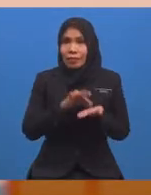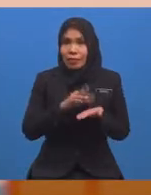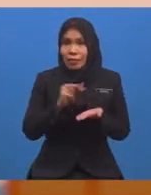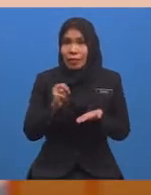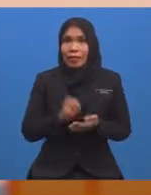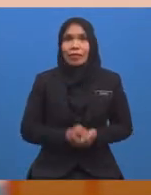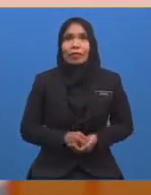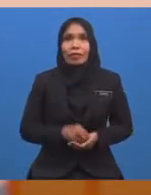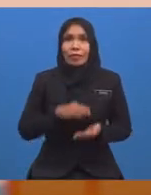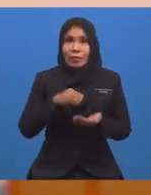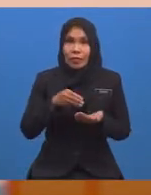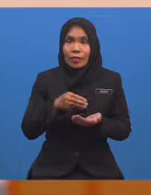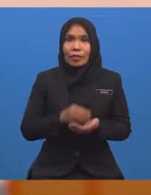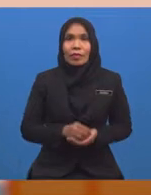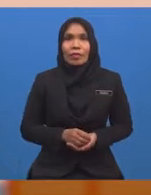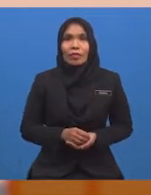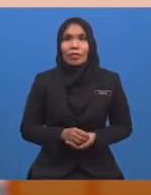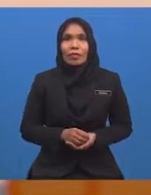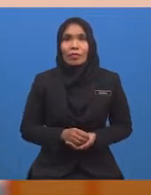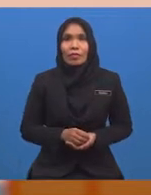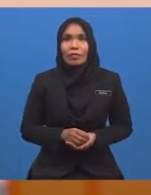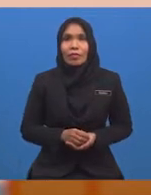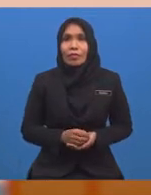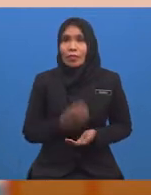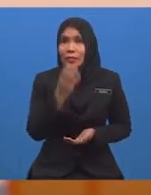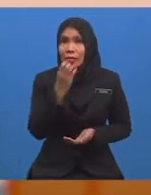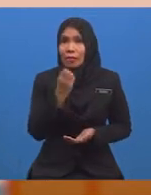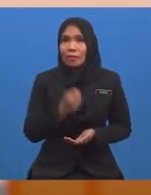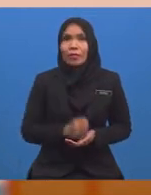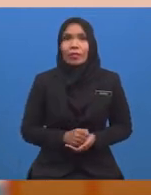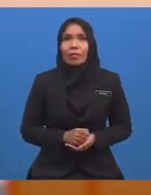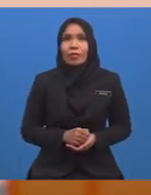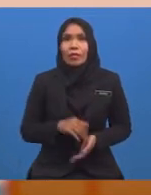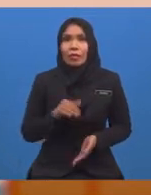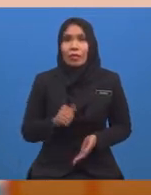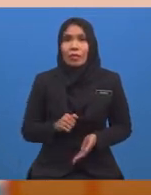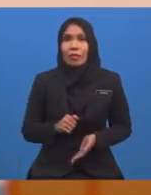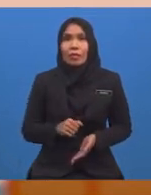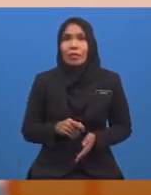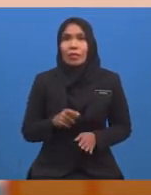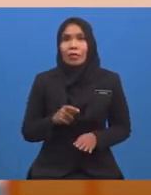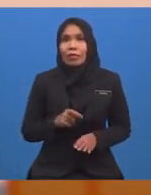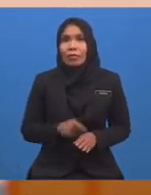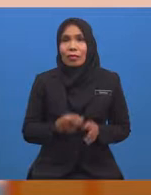setiap orang akan menerima dua biji orange